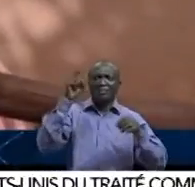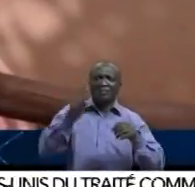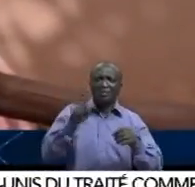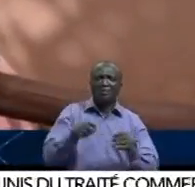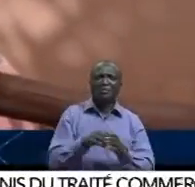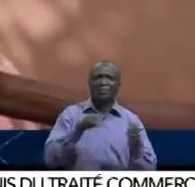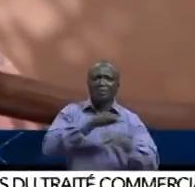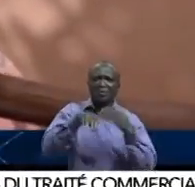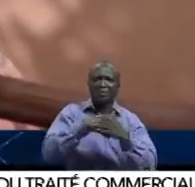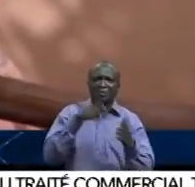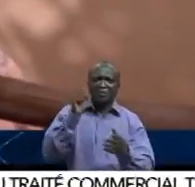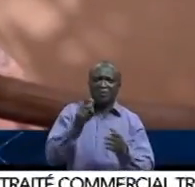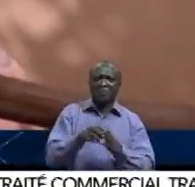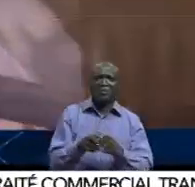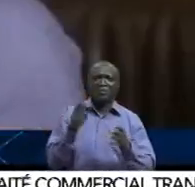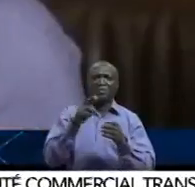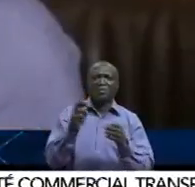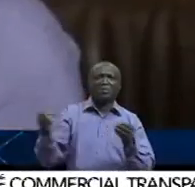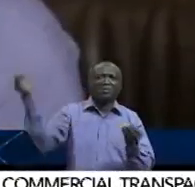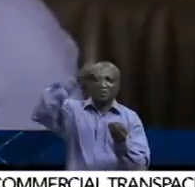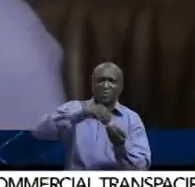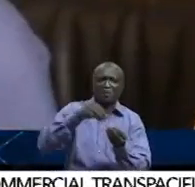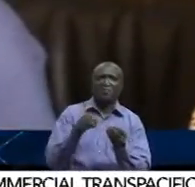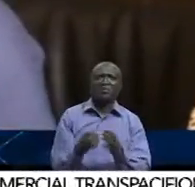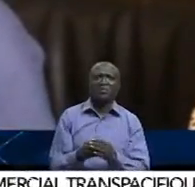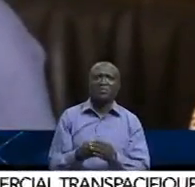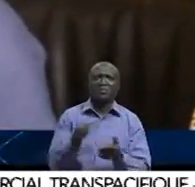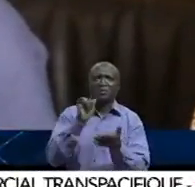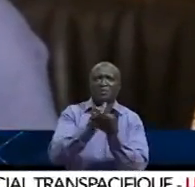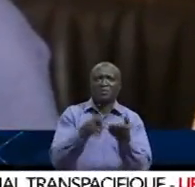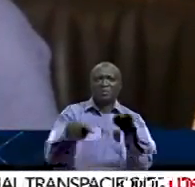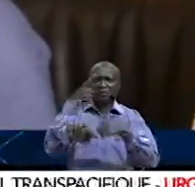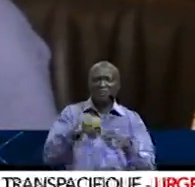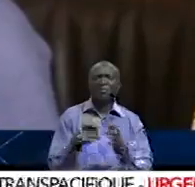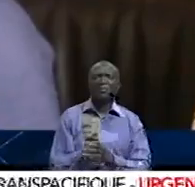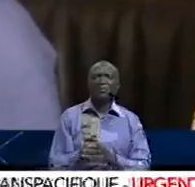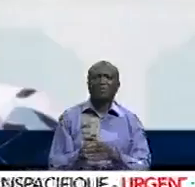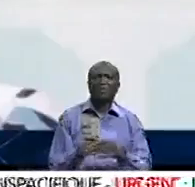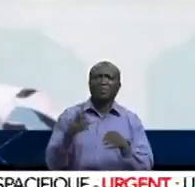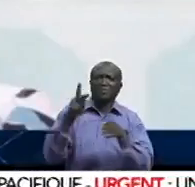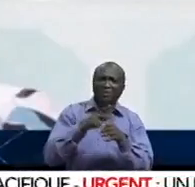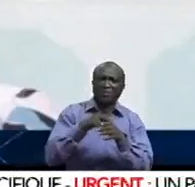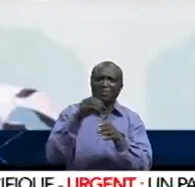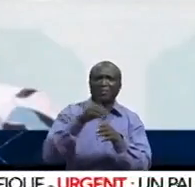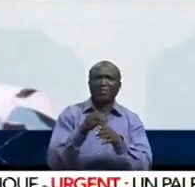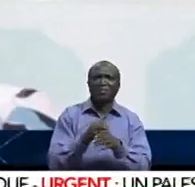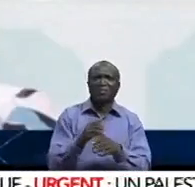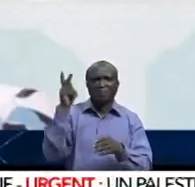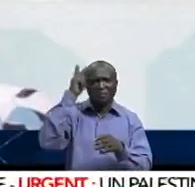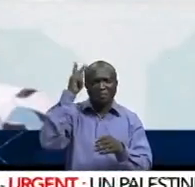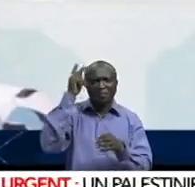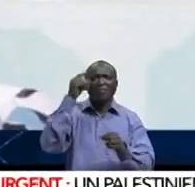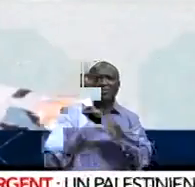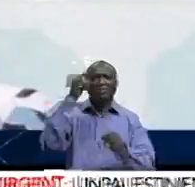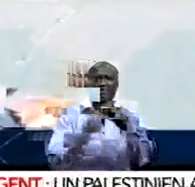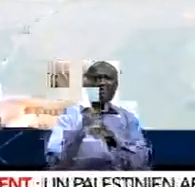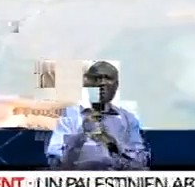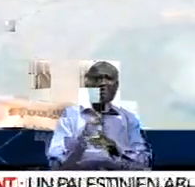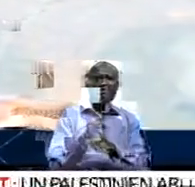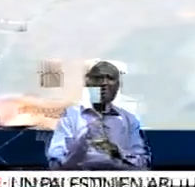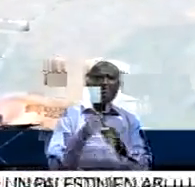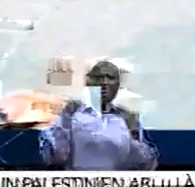d'où le besoin de ressources additionnelles ce qui vient recouper les préoccupations du Khalif général des Mourid lors de